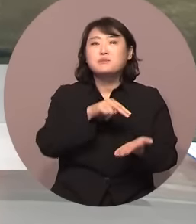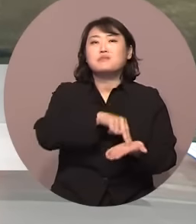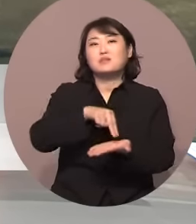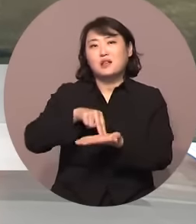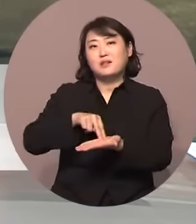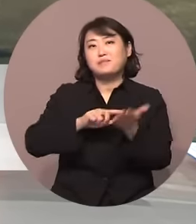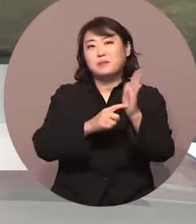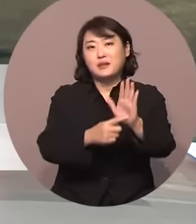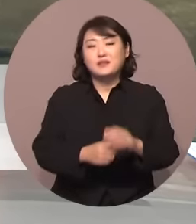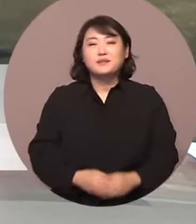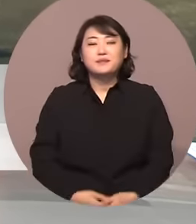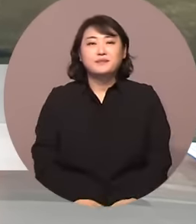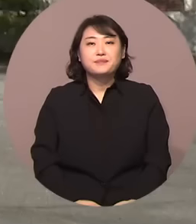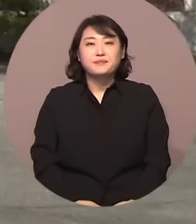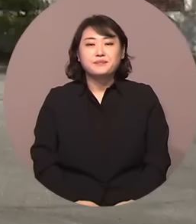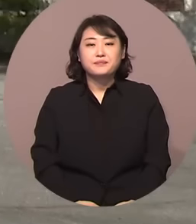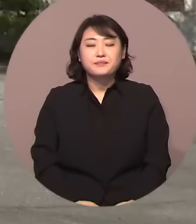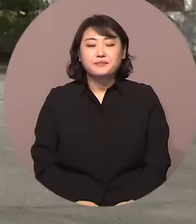단독보도입니다